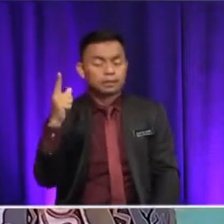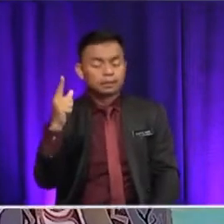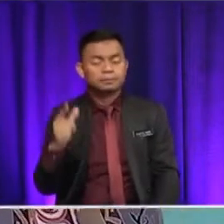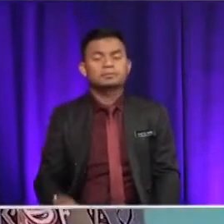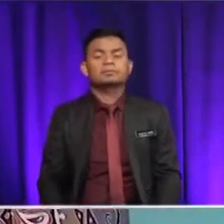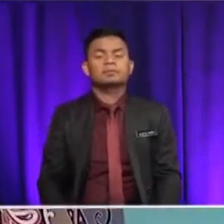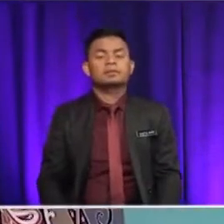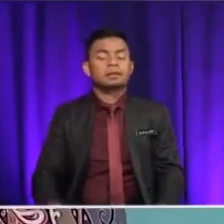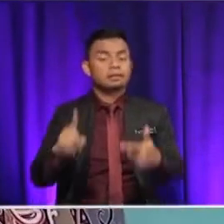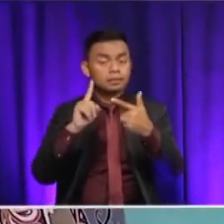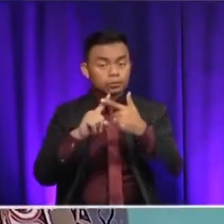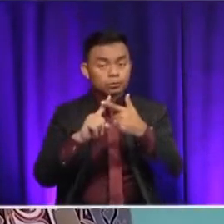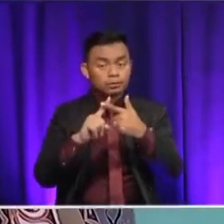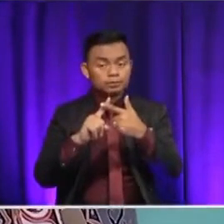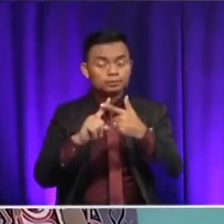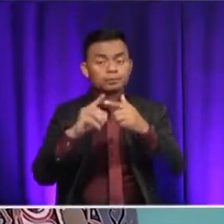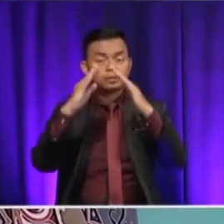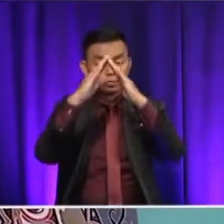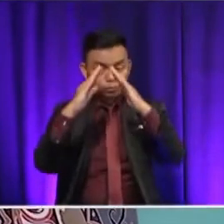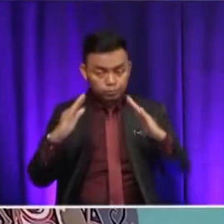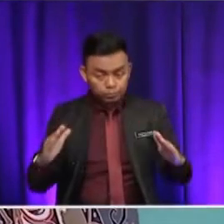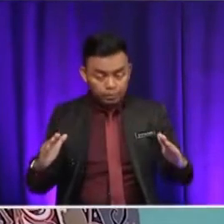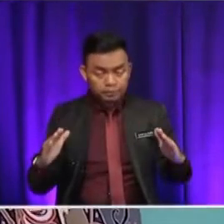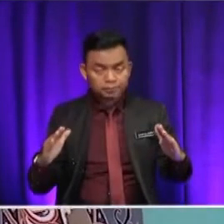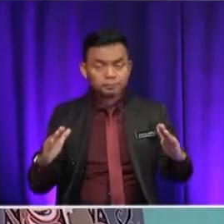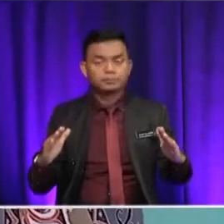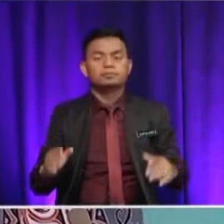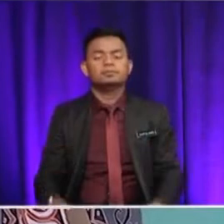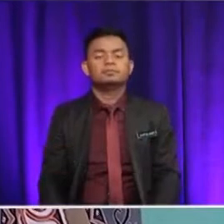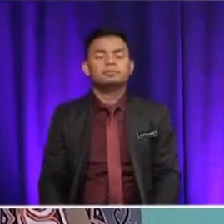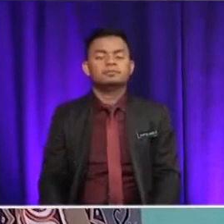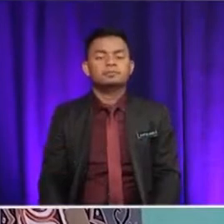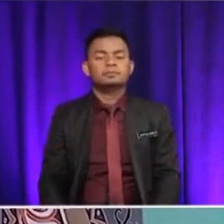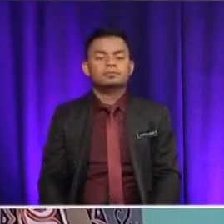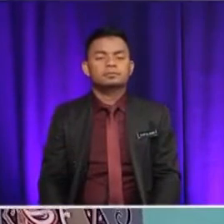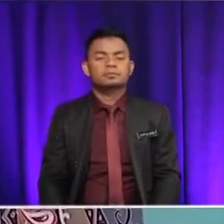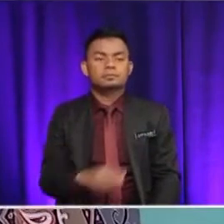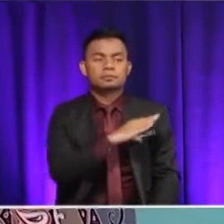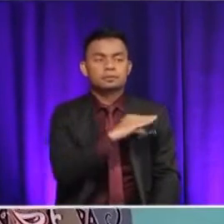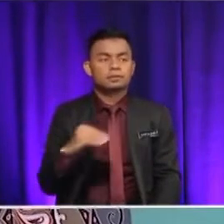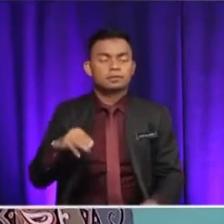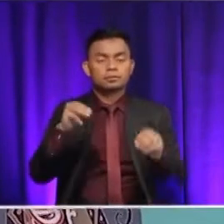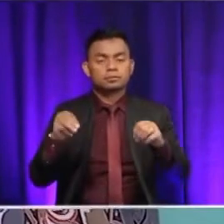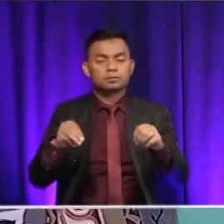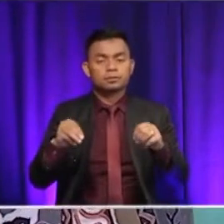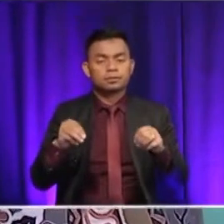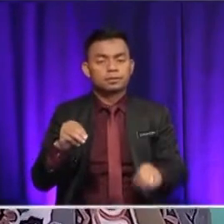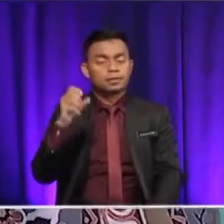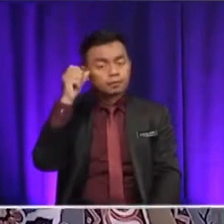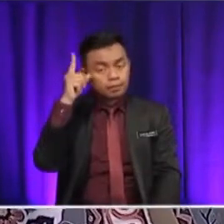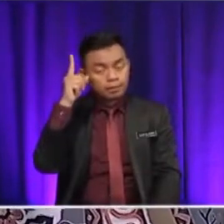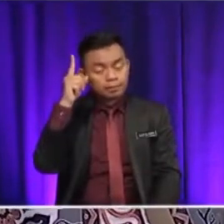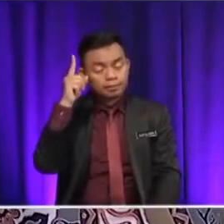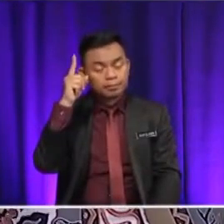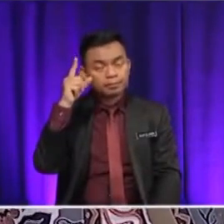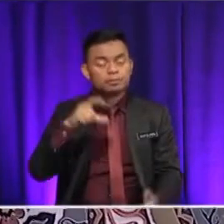kepada rumah kediaman, macam mana bekalan air itu sampai ke rumah kita. Dan murid kena boleh faham lukisan yang